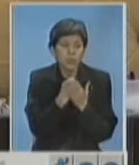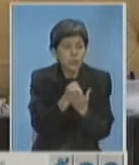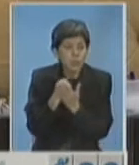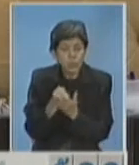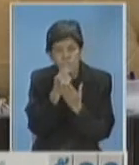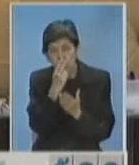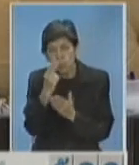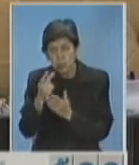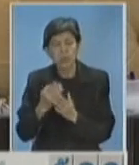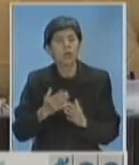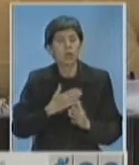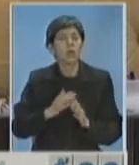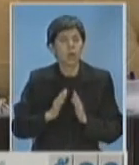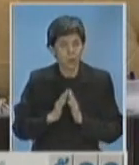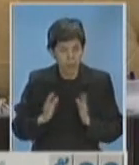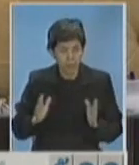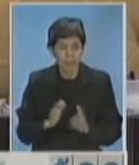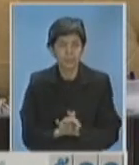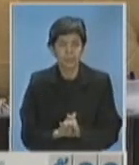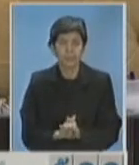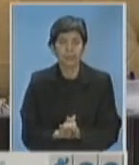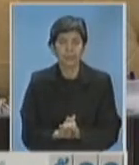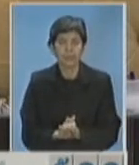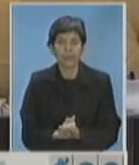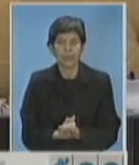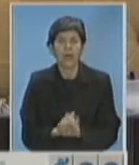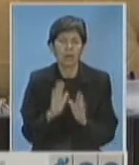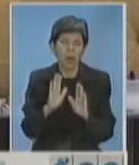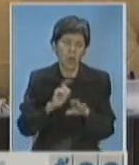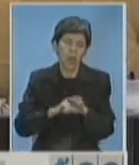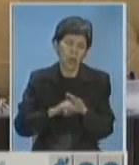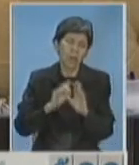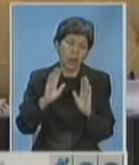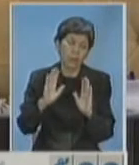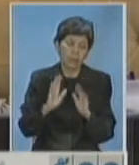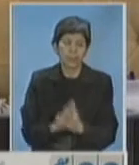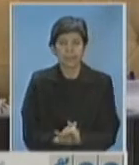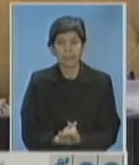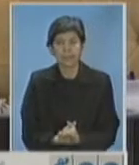ด้วยกันแล้วกันก็ต้องขอขอบคุณท่านอีกทีนึงอีกครั้งนึงก็สมควรแล้วมั้งฮะ